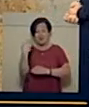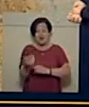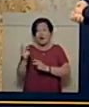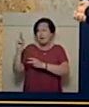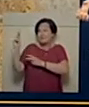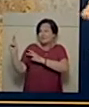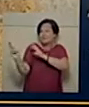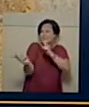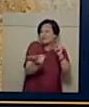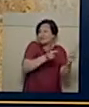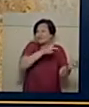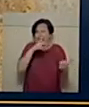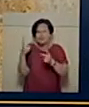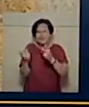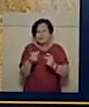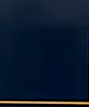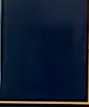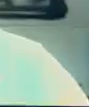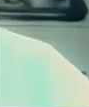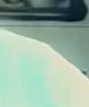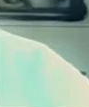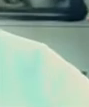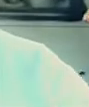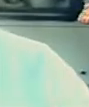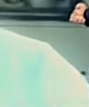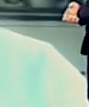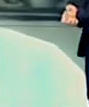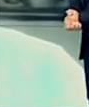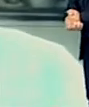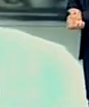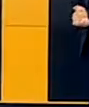Εγώ ευχαριστούμε πάρα πολύ. Να είστε καλά κι εσείς. Σας ευχαριστούμε πολύ. Να είστε καλά. Λοιπόν.